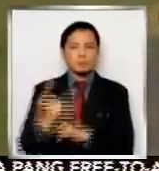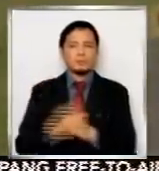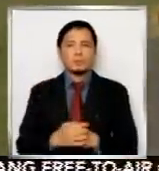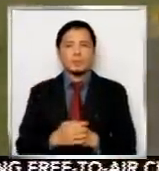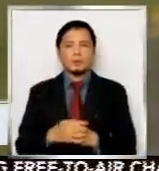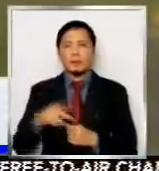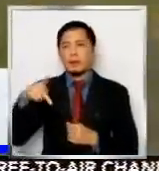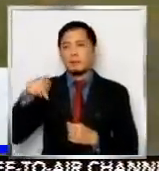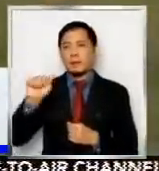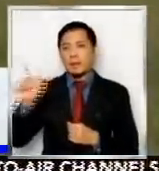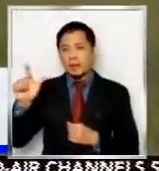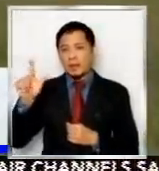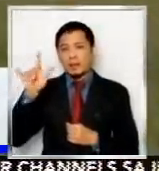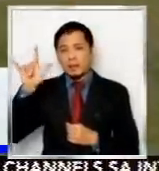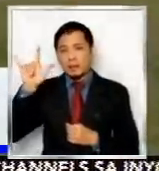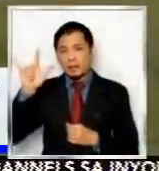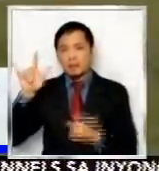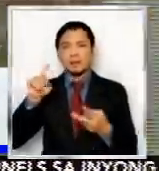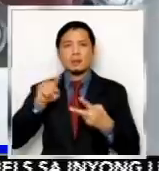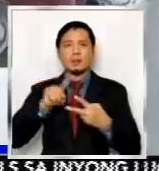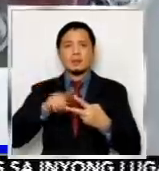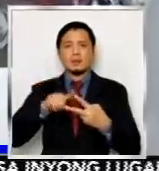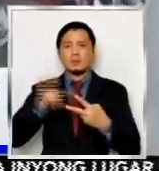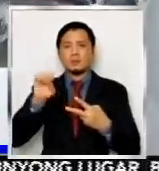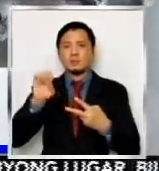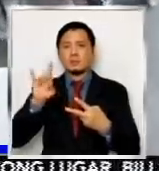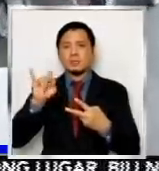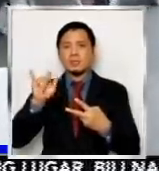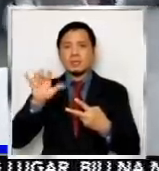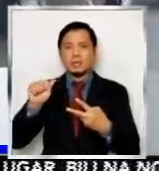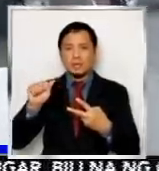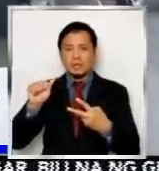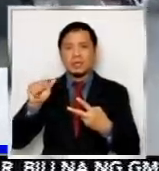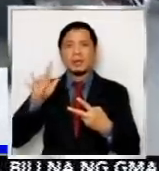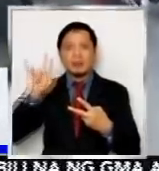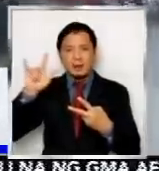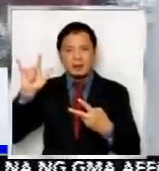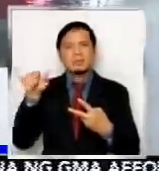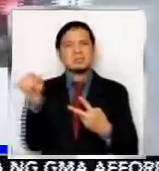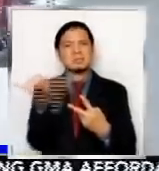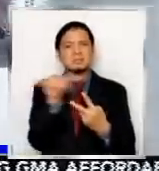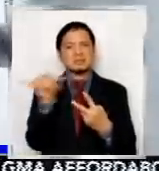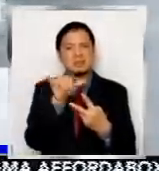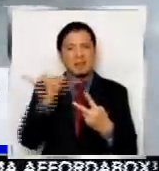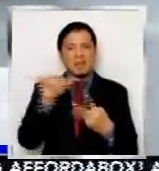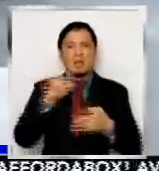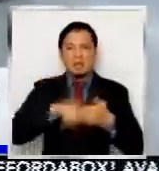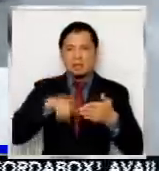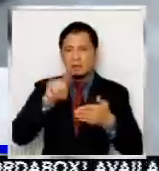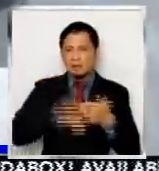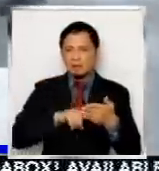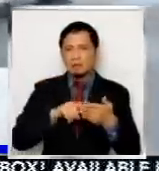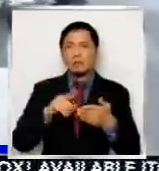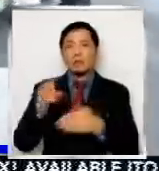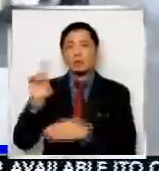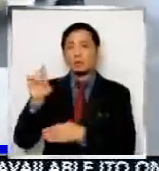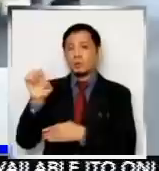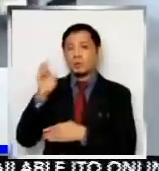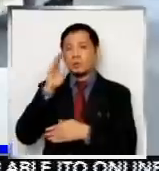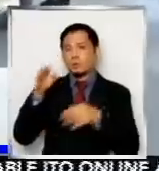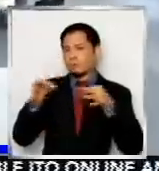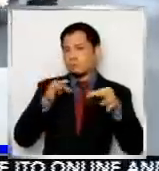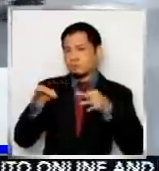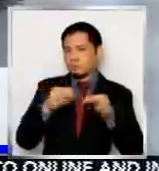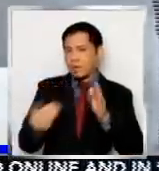rin daw ang flight ng Saudia Airlines kanina. Lilinawin daw muna ng DOLE ang issue bago nila payagan muli ang deployment ng mga